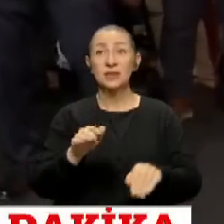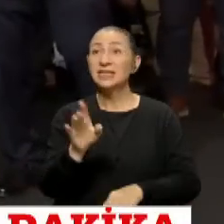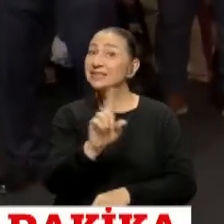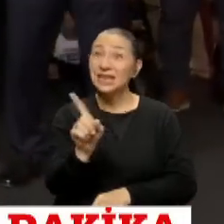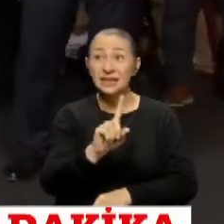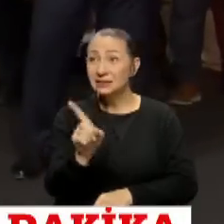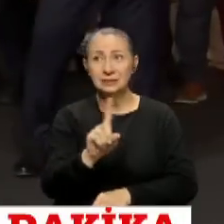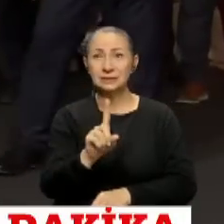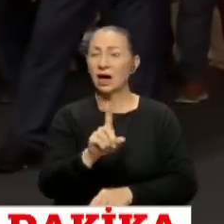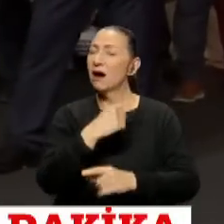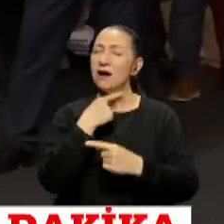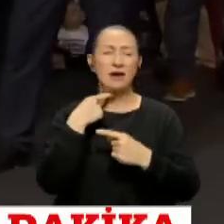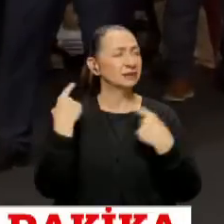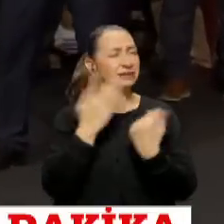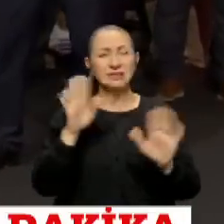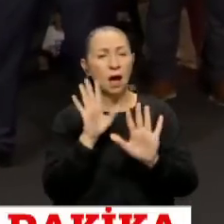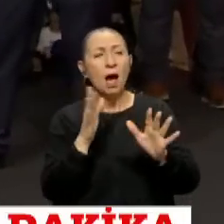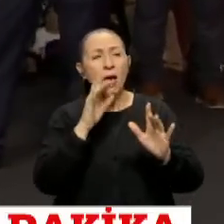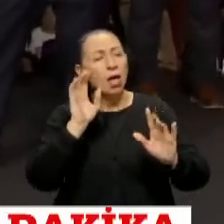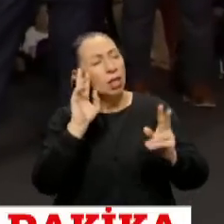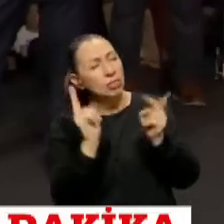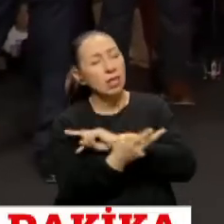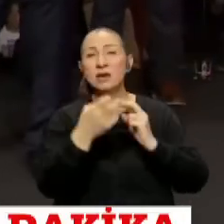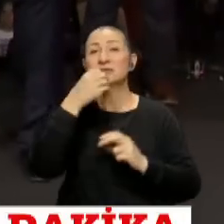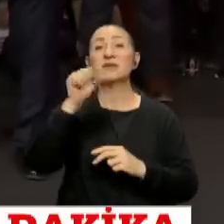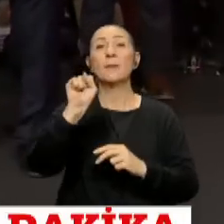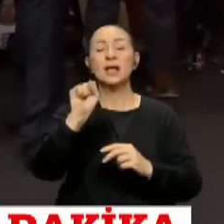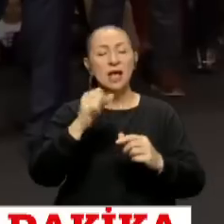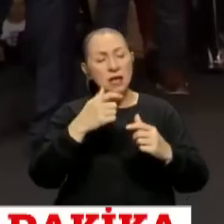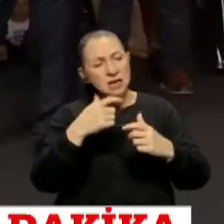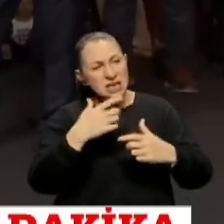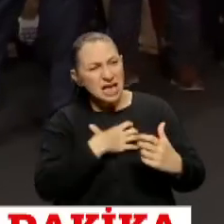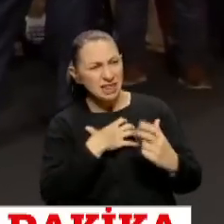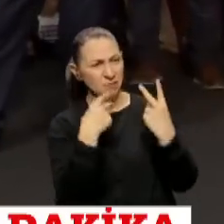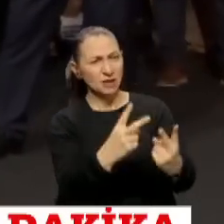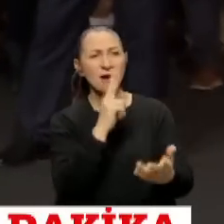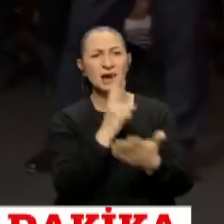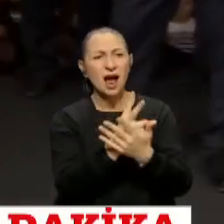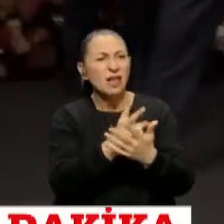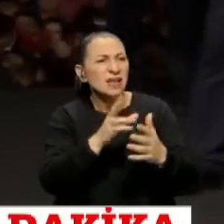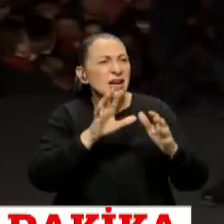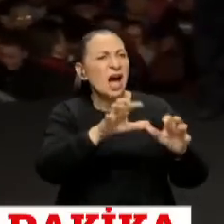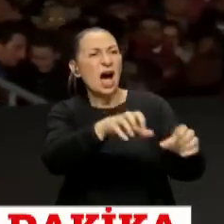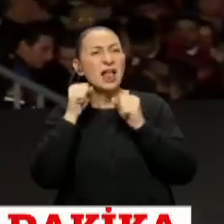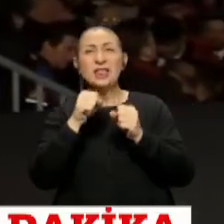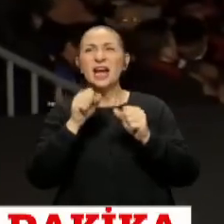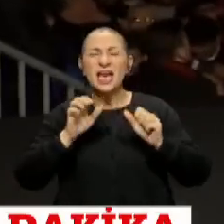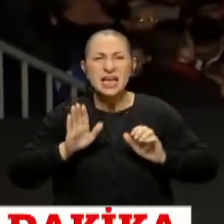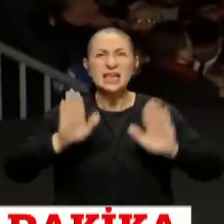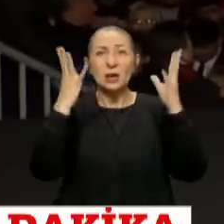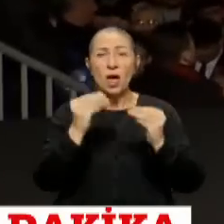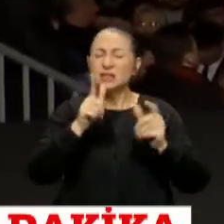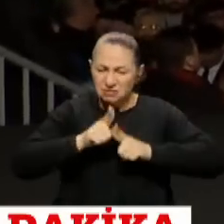Sakın ha asla tahriklere kapılmayın. Milli iradeyi esir alanlara karşı